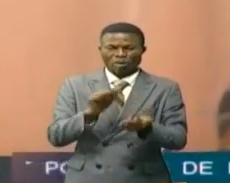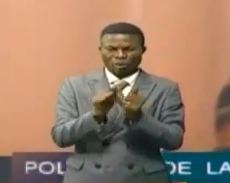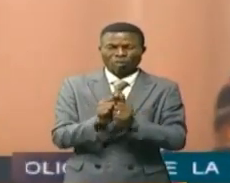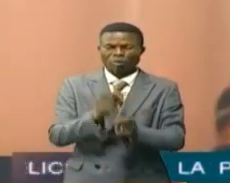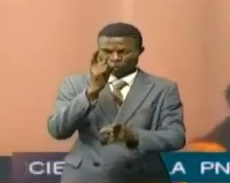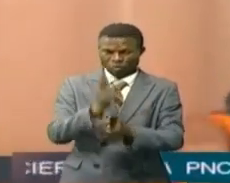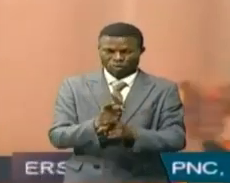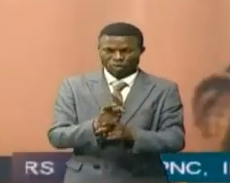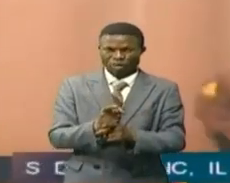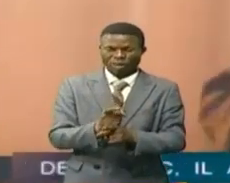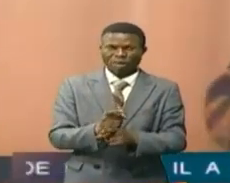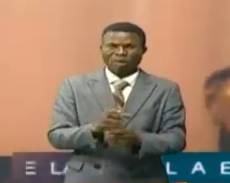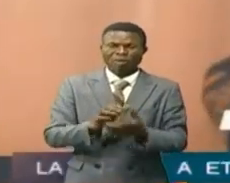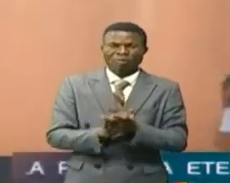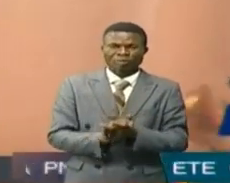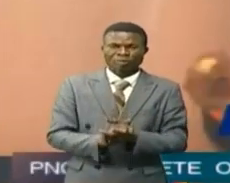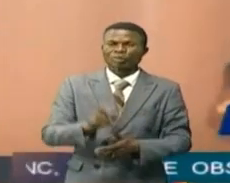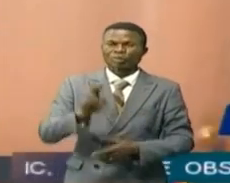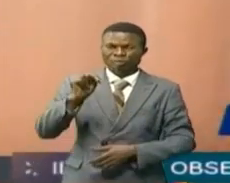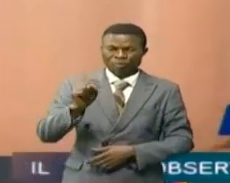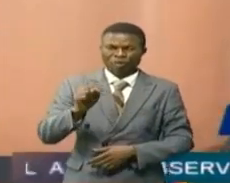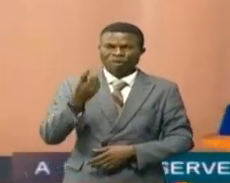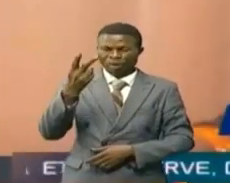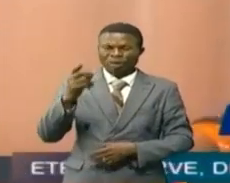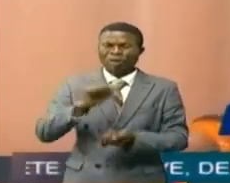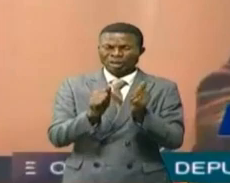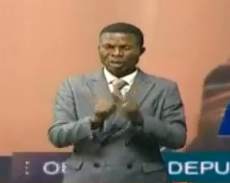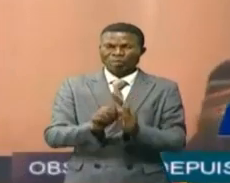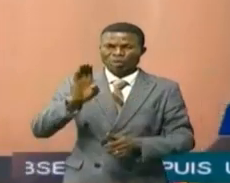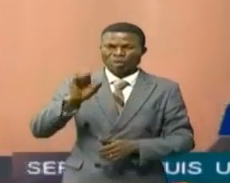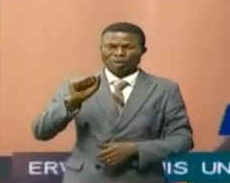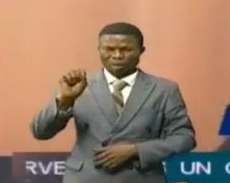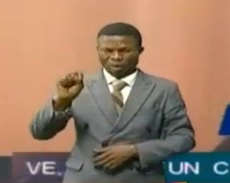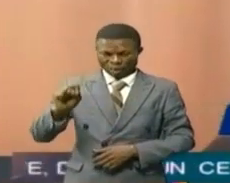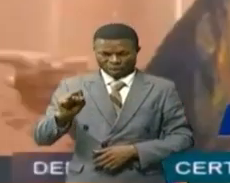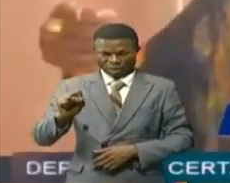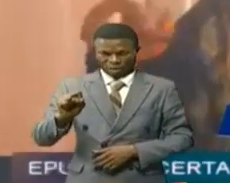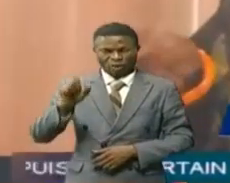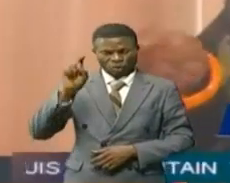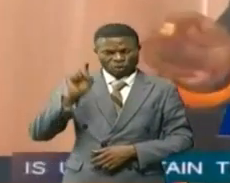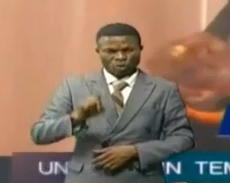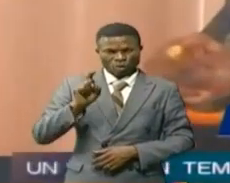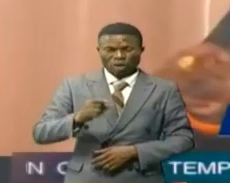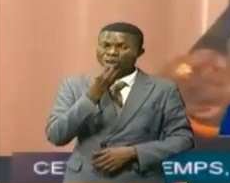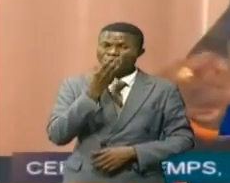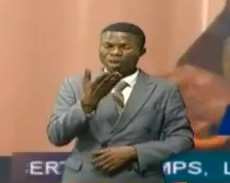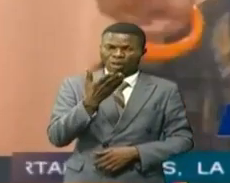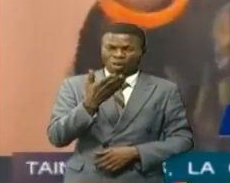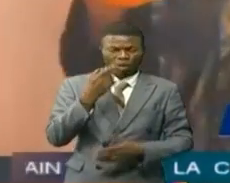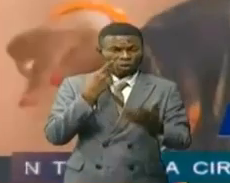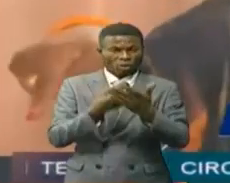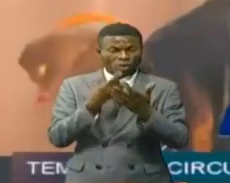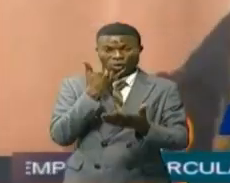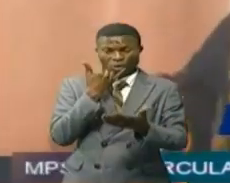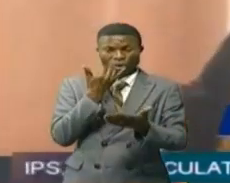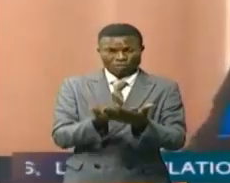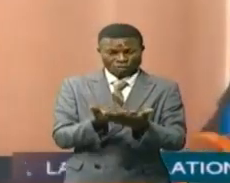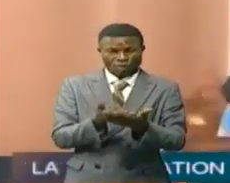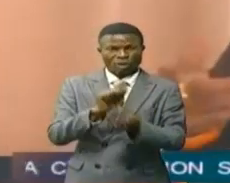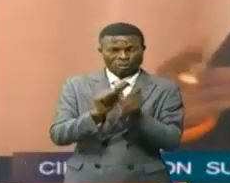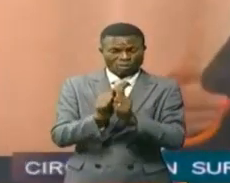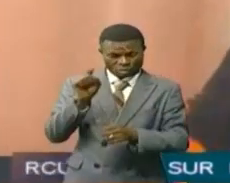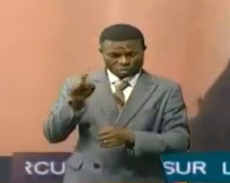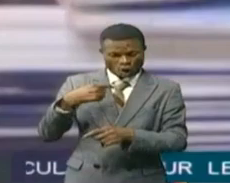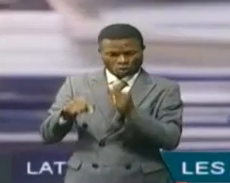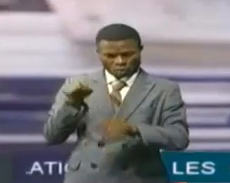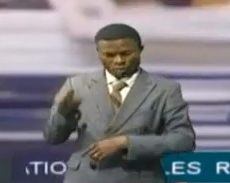K-O-N. Si on écrit considération avec K, tout le monde va dire, mais il y a une faute ici. Si vous avez remarqué la faute, c'est que là, on peut commencer